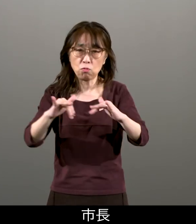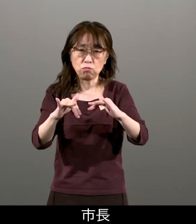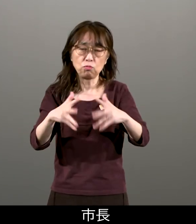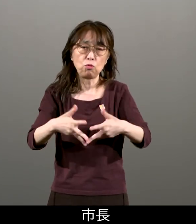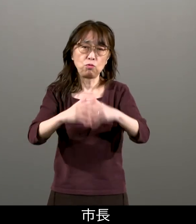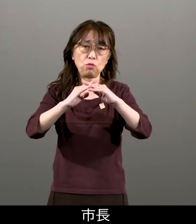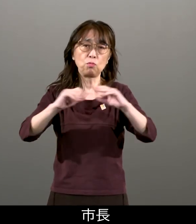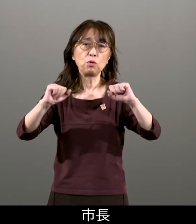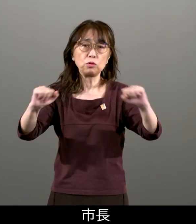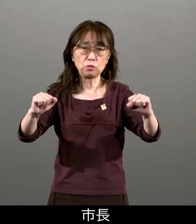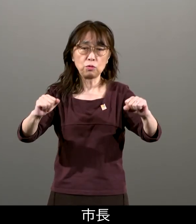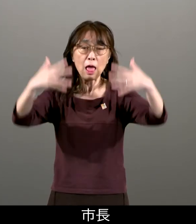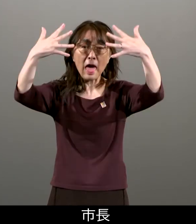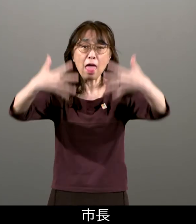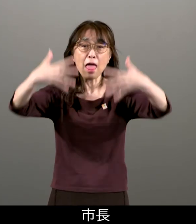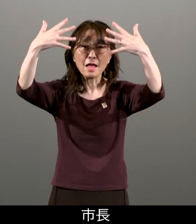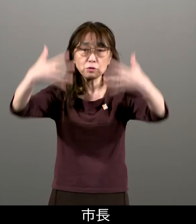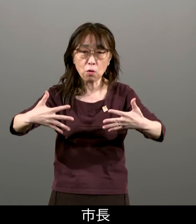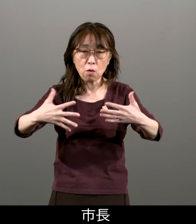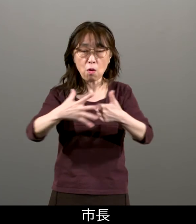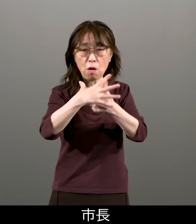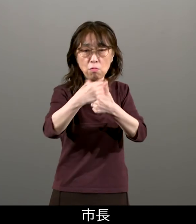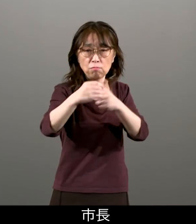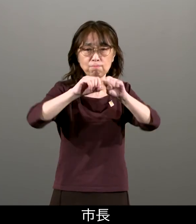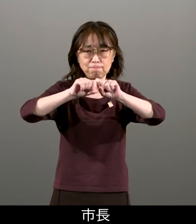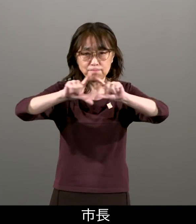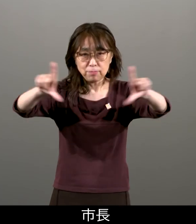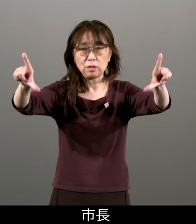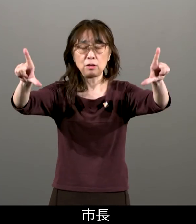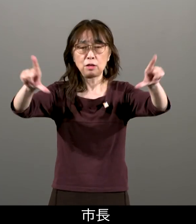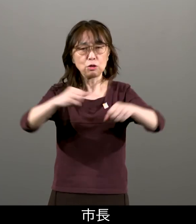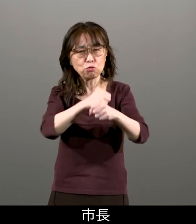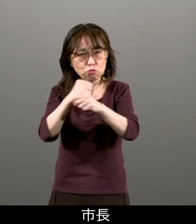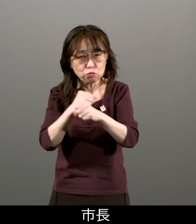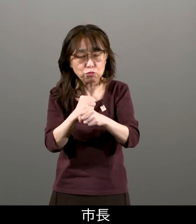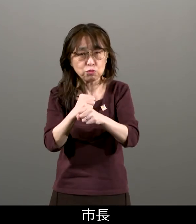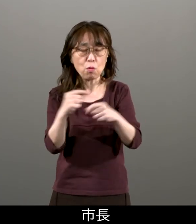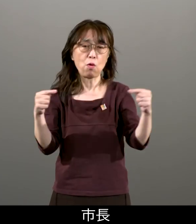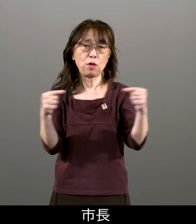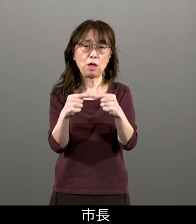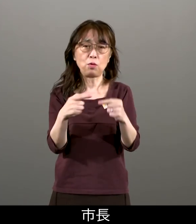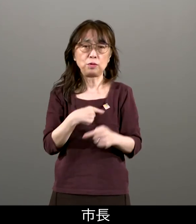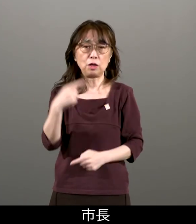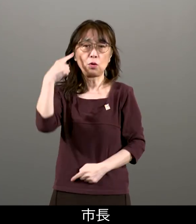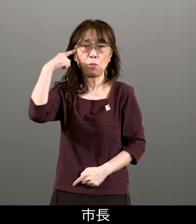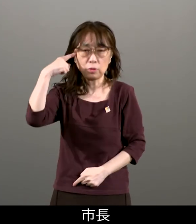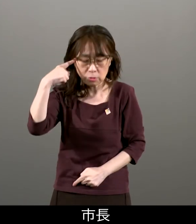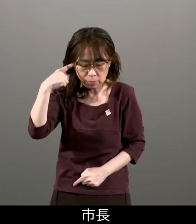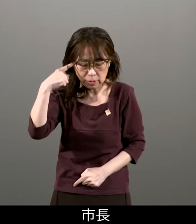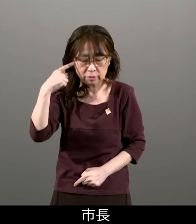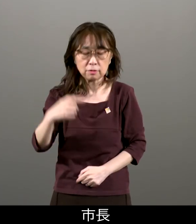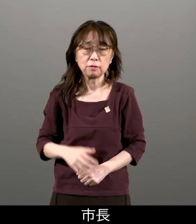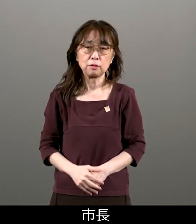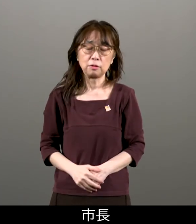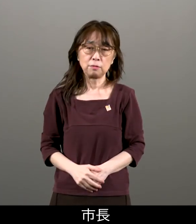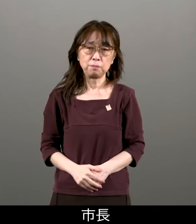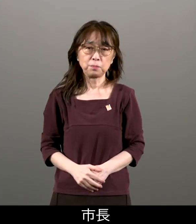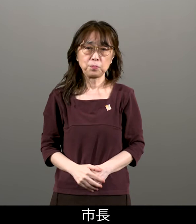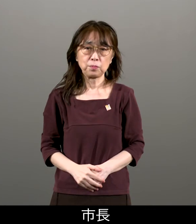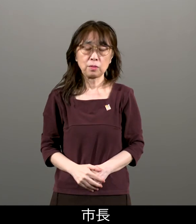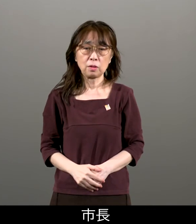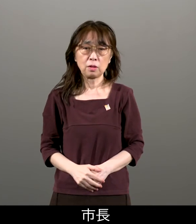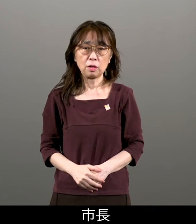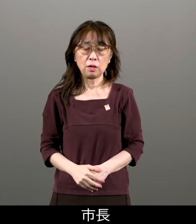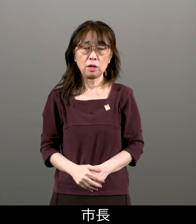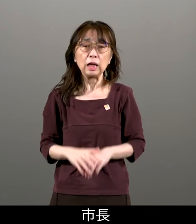内容を映像等で発信をしていくというような工夫も検討してまいりたいと考えております。そ